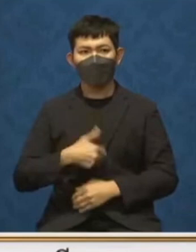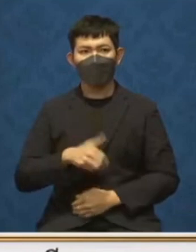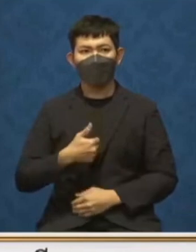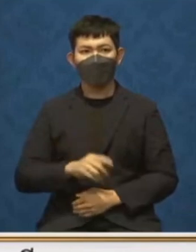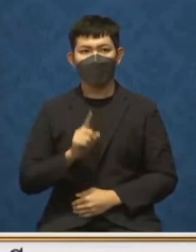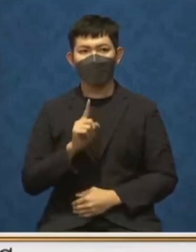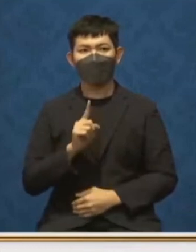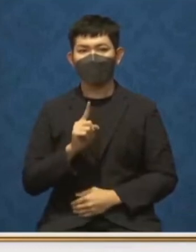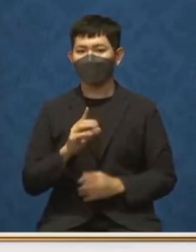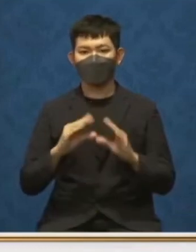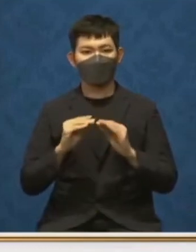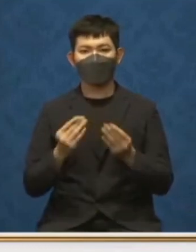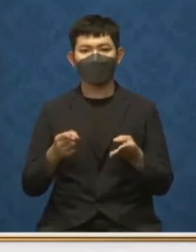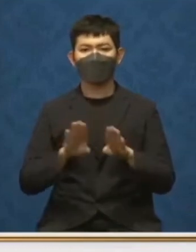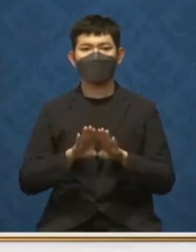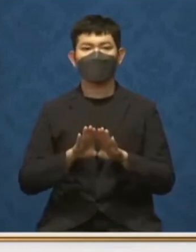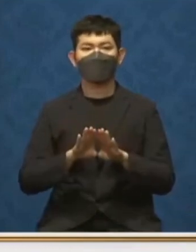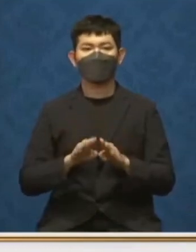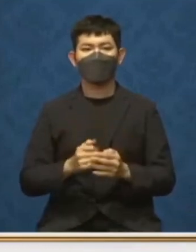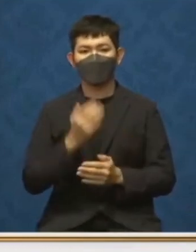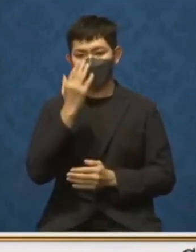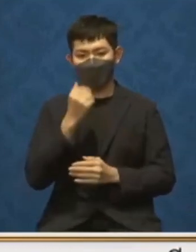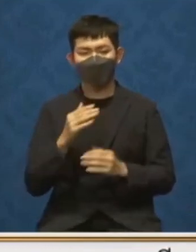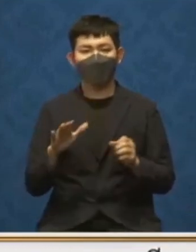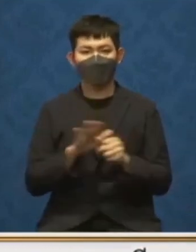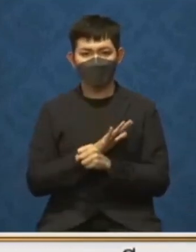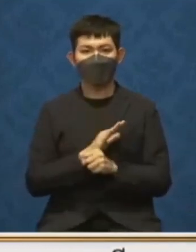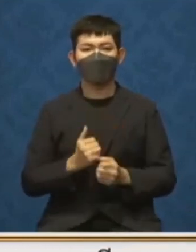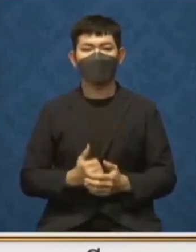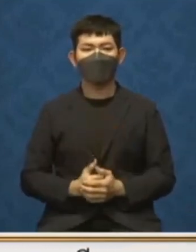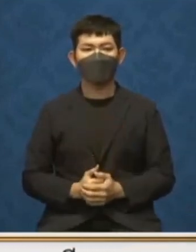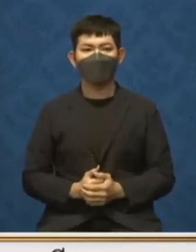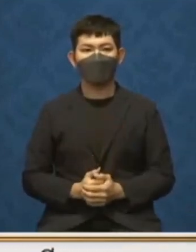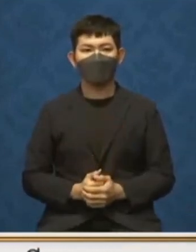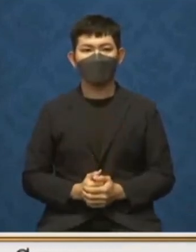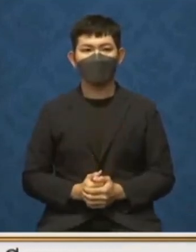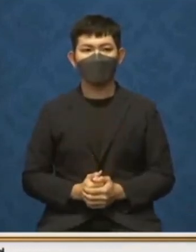ครับถือว่าครบวงประชุมครับ